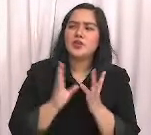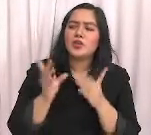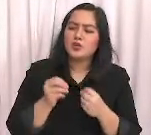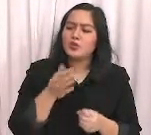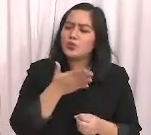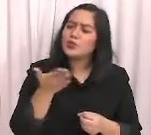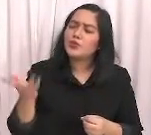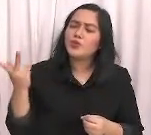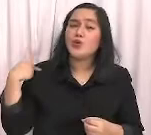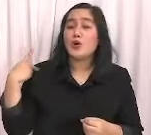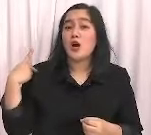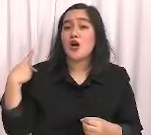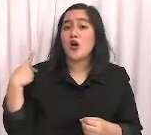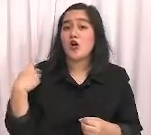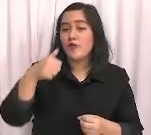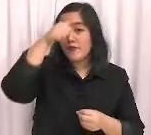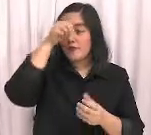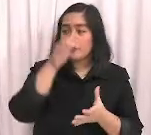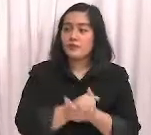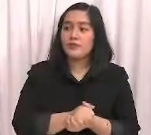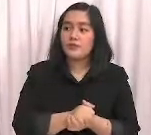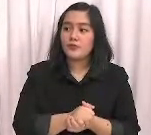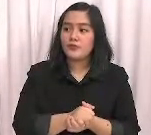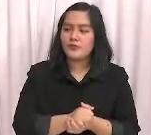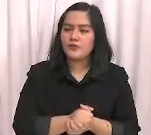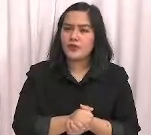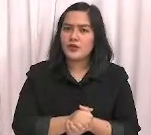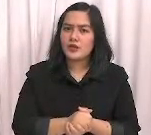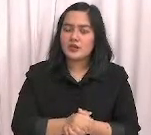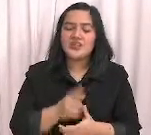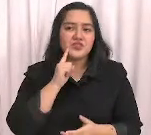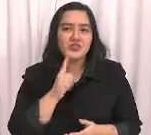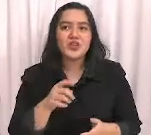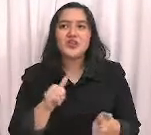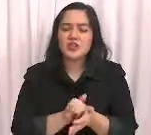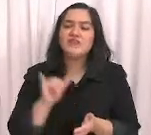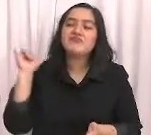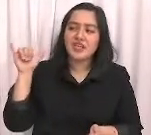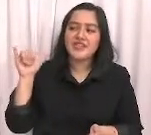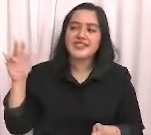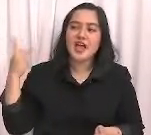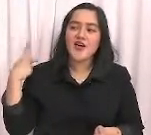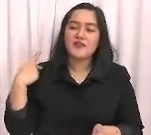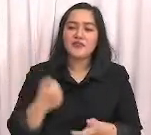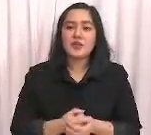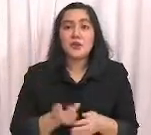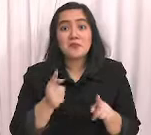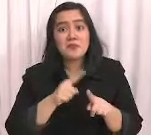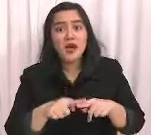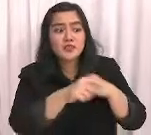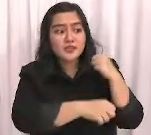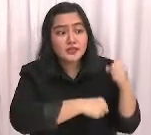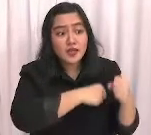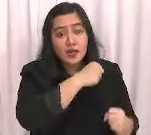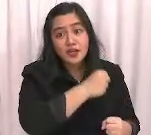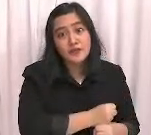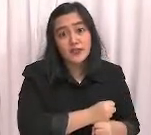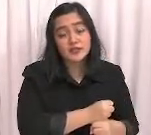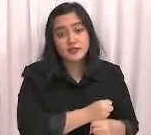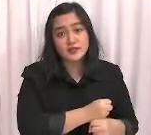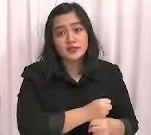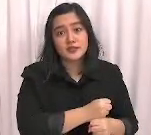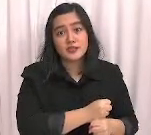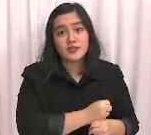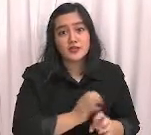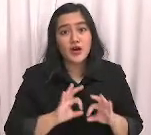mo sinacrifice nila ang pamilya nila, iniwanan nila ang kanilang pamilya, ang asawa nila, para magtrabaho sa ibang bansa, para masuportahan yung